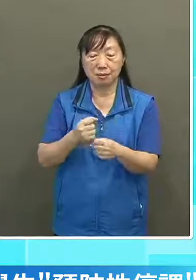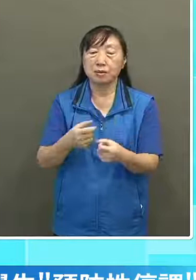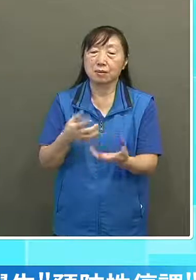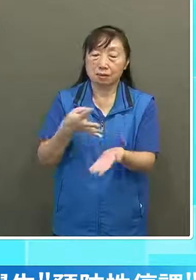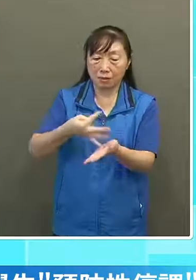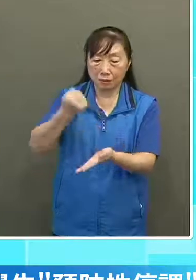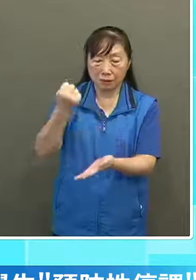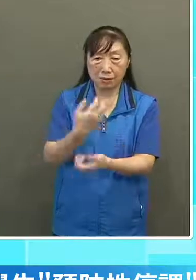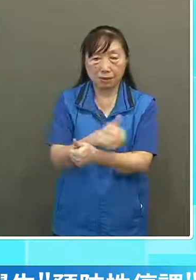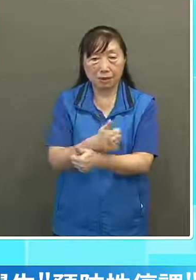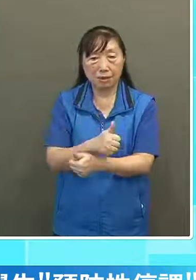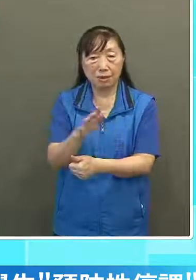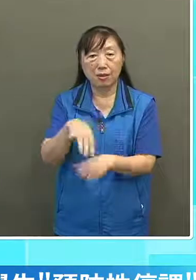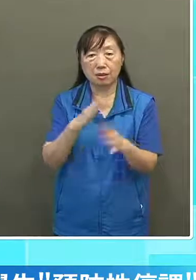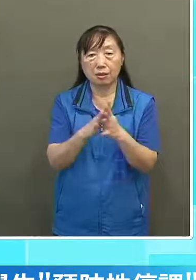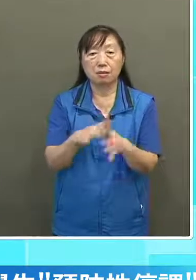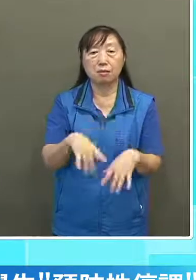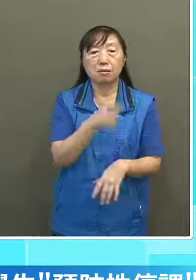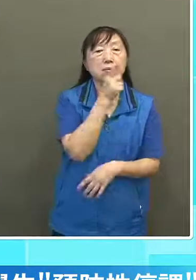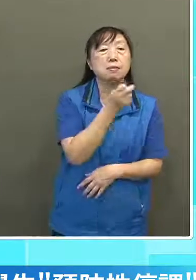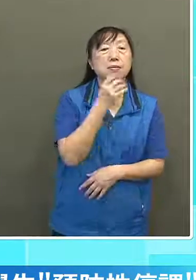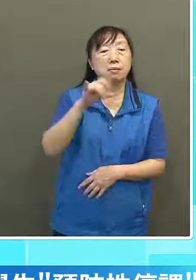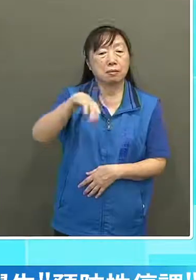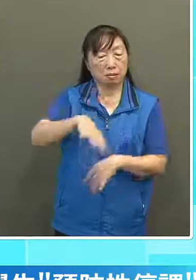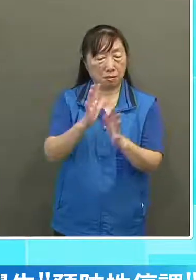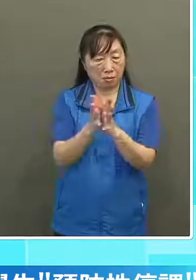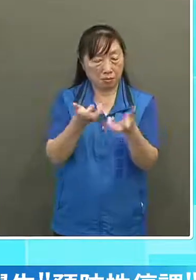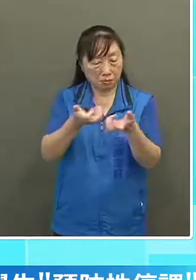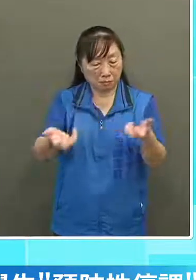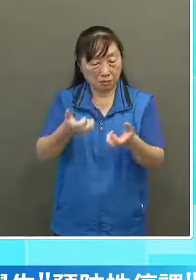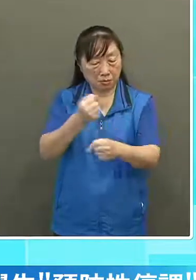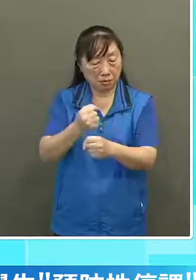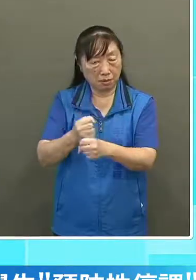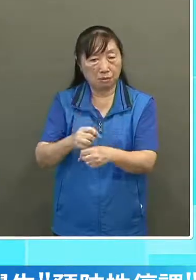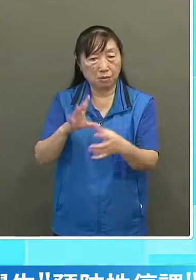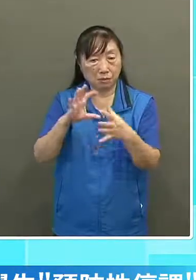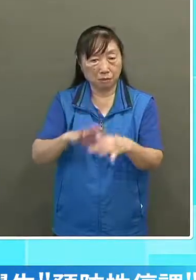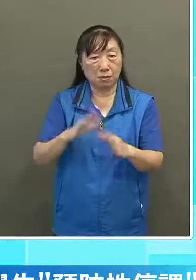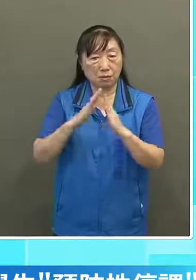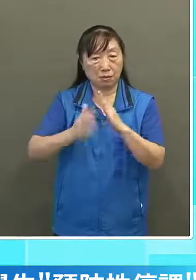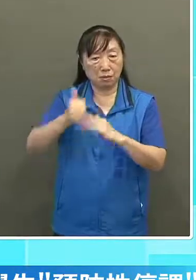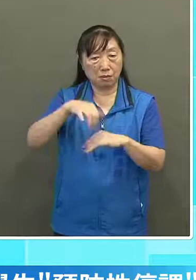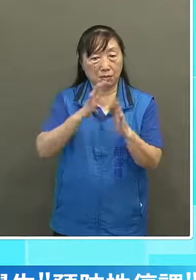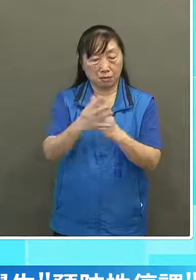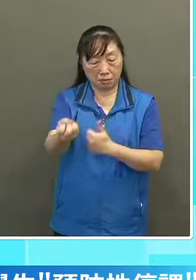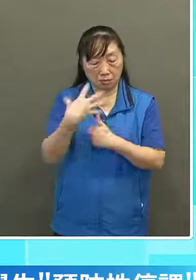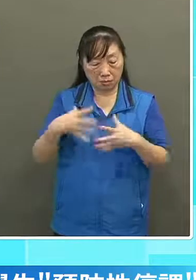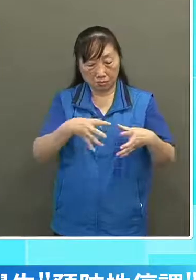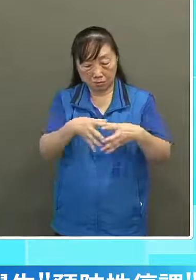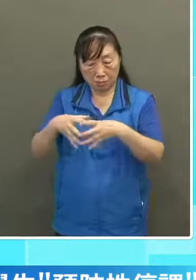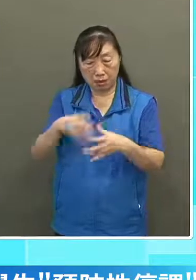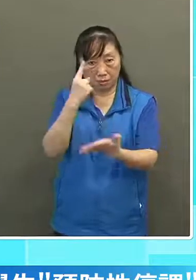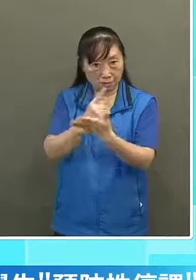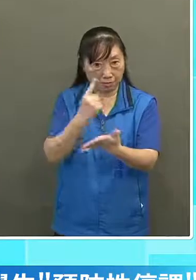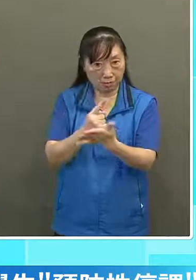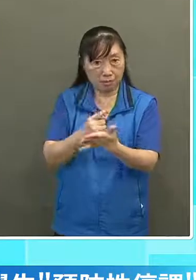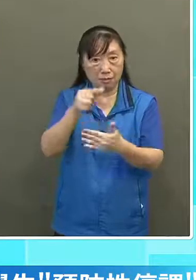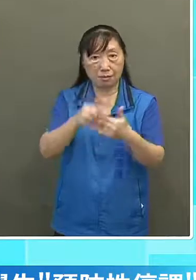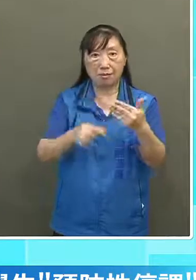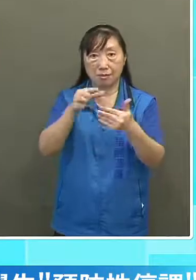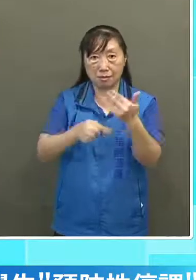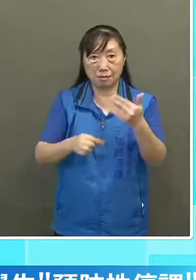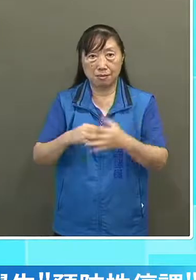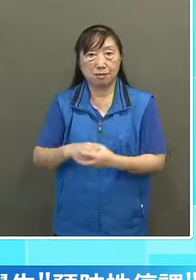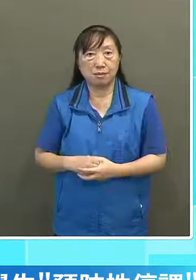央地方的分工都有一定的规范。不过在这边市长也不断在提醒我们团队，每一次的管制